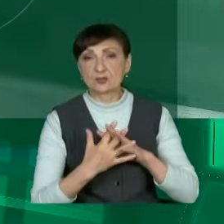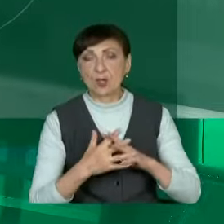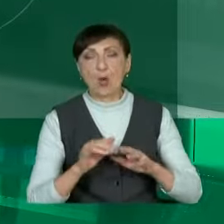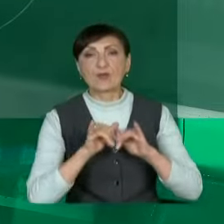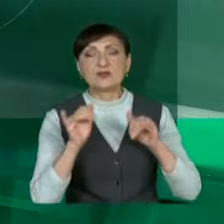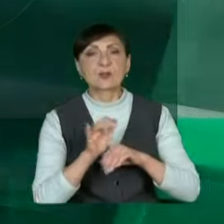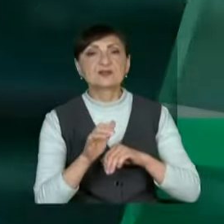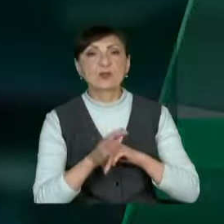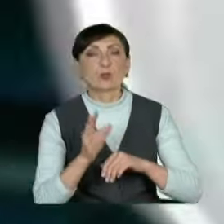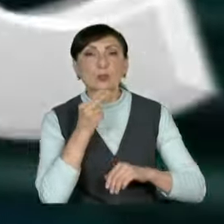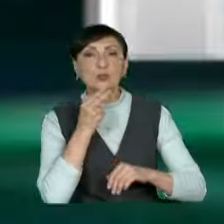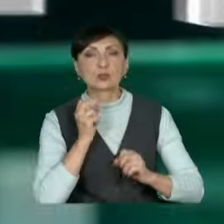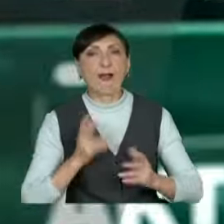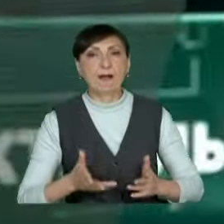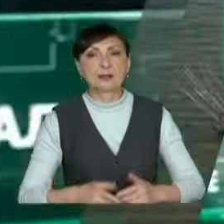производство продукции?